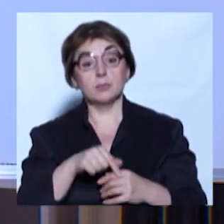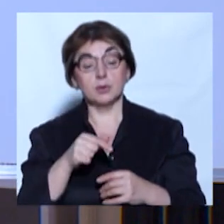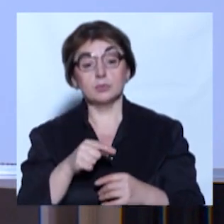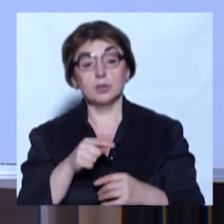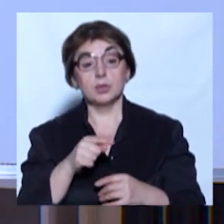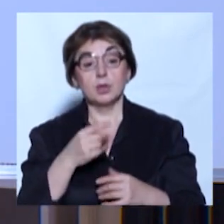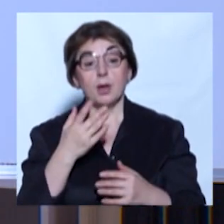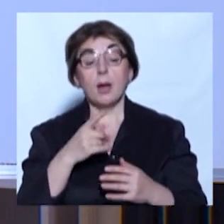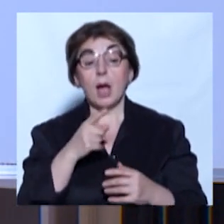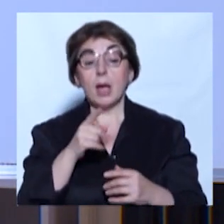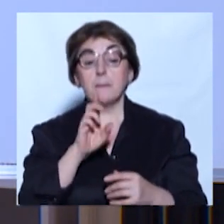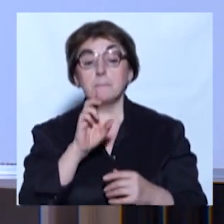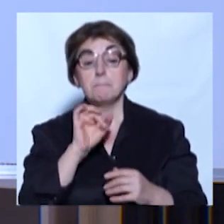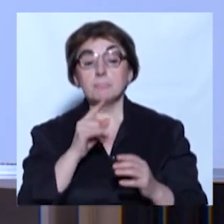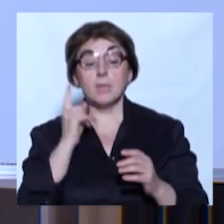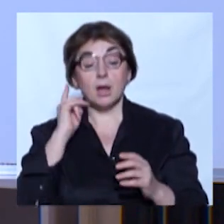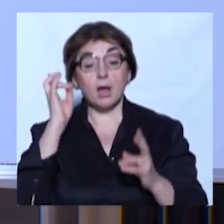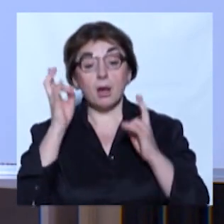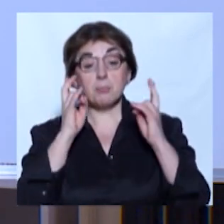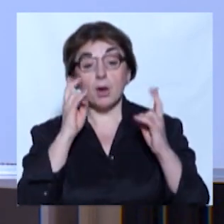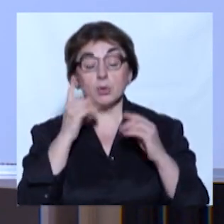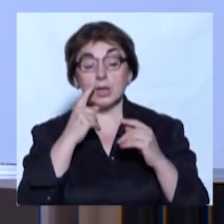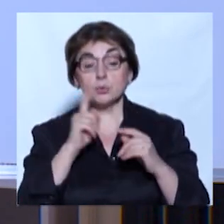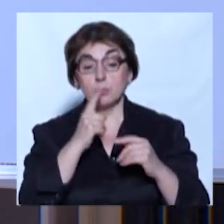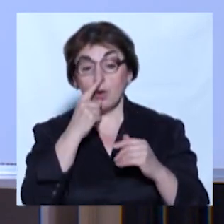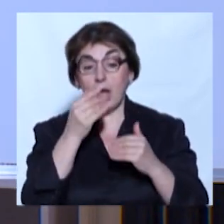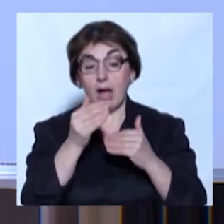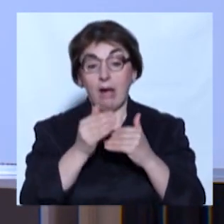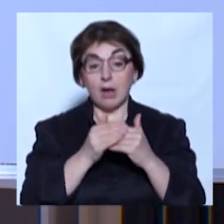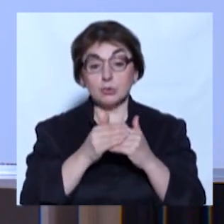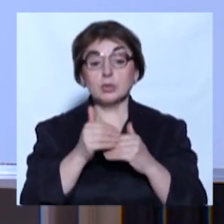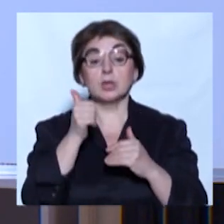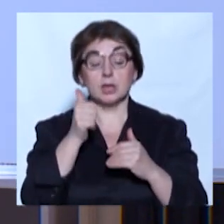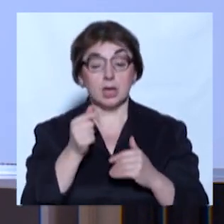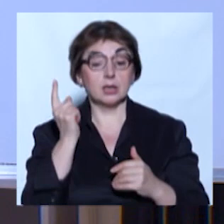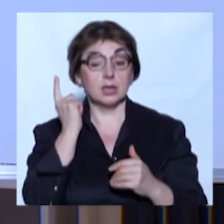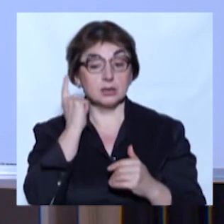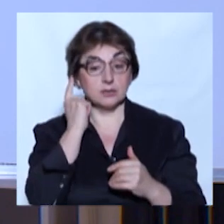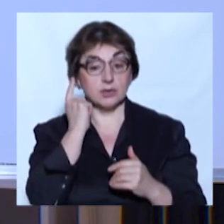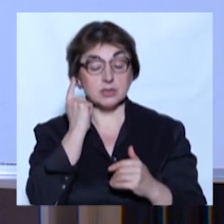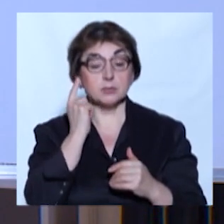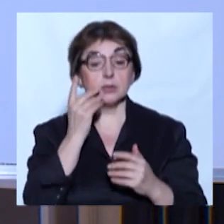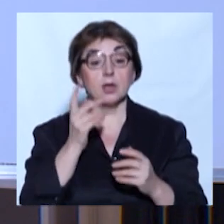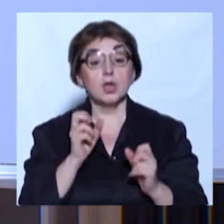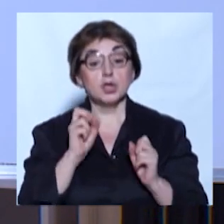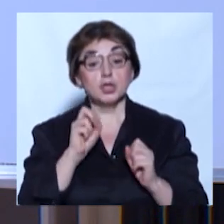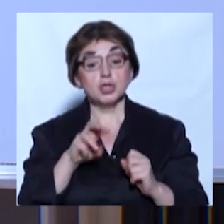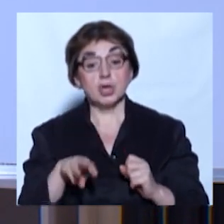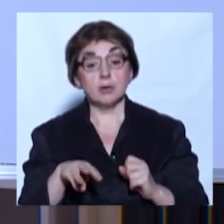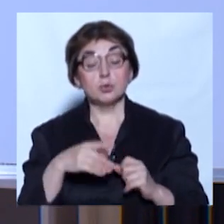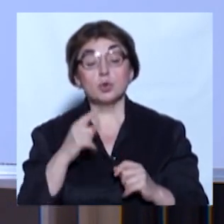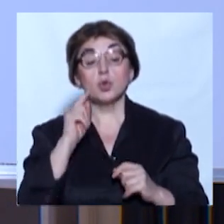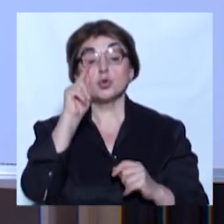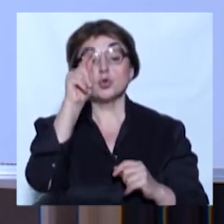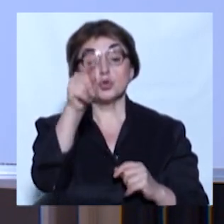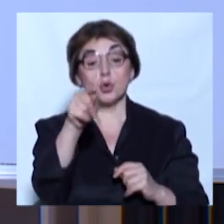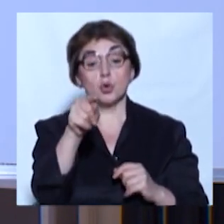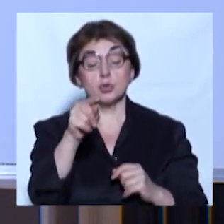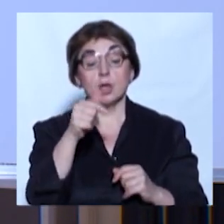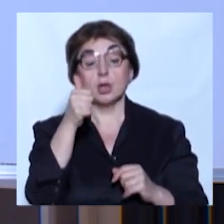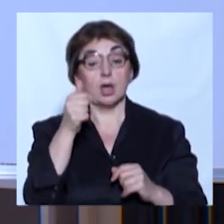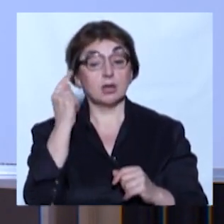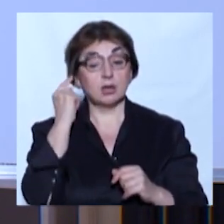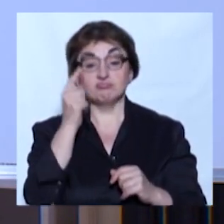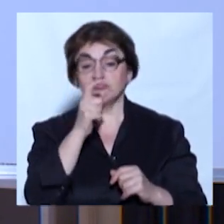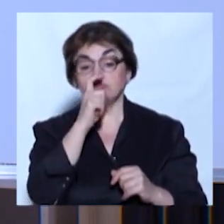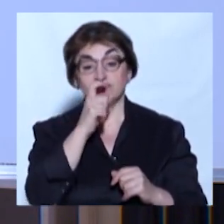მიხვდით, რომ გერის წყარო რაც უფრო ახლოს არის, მით უფრო კარგად გესმის ხო ჩვენ ხმა, ვიდრე თუ გერის წყარო შორს იქნება, კარგად ვერ